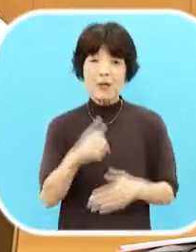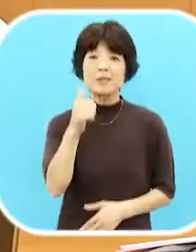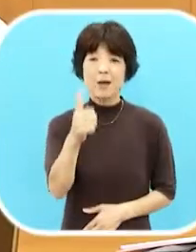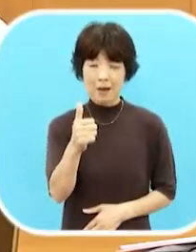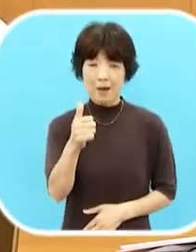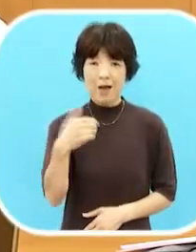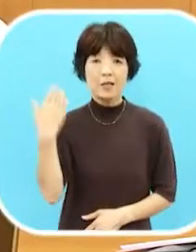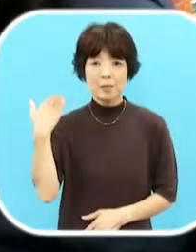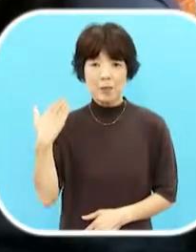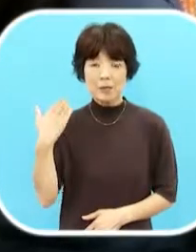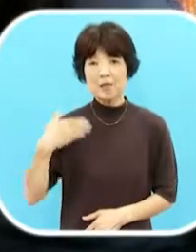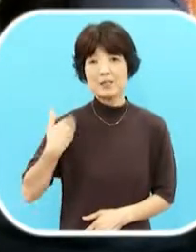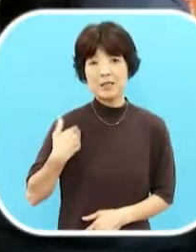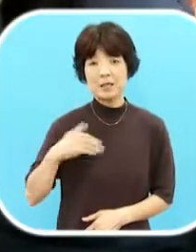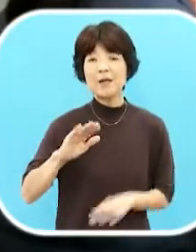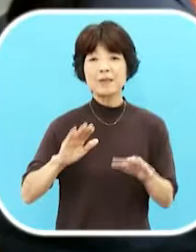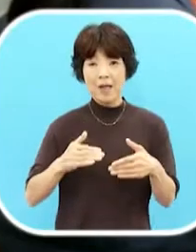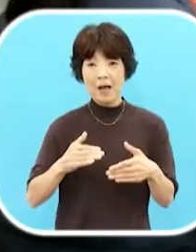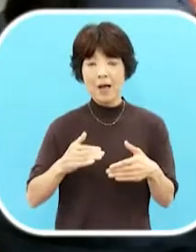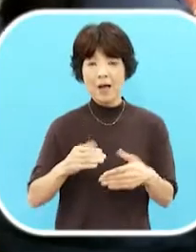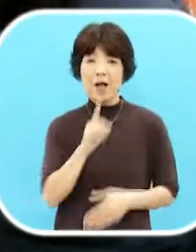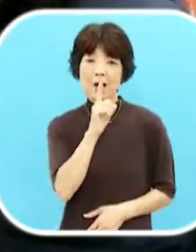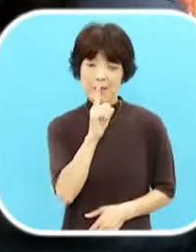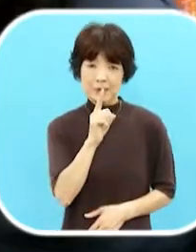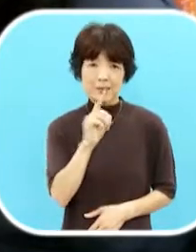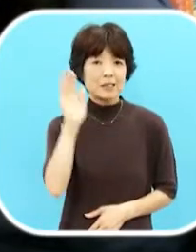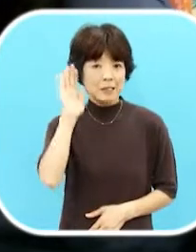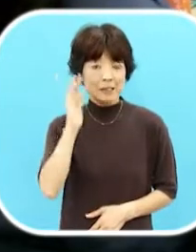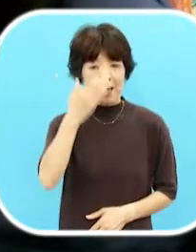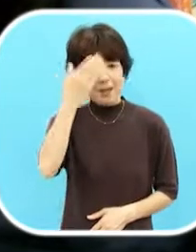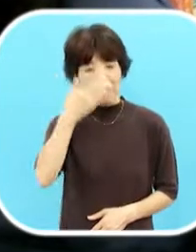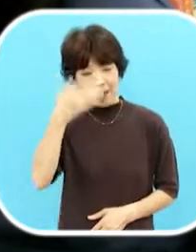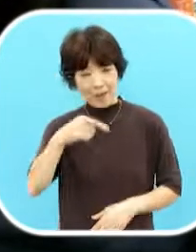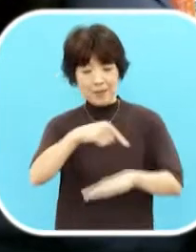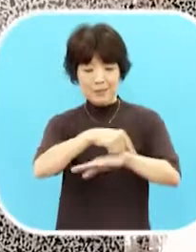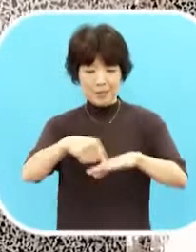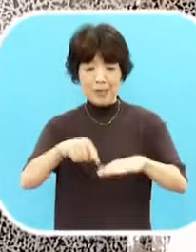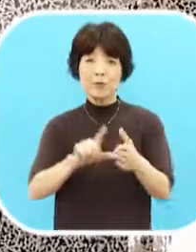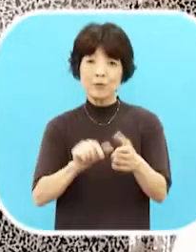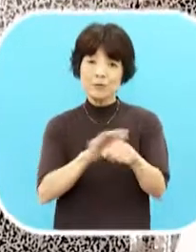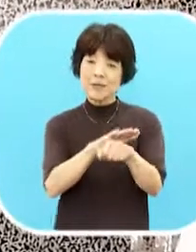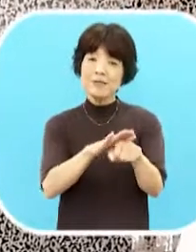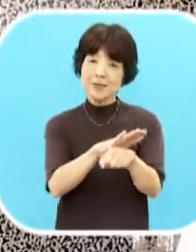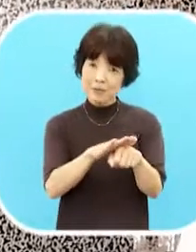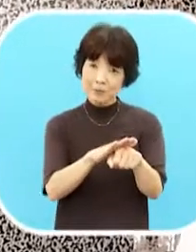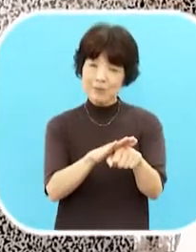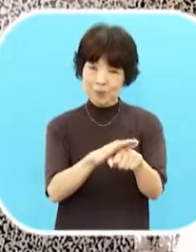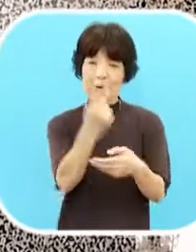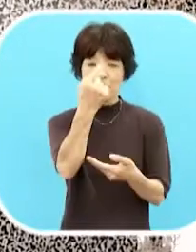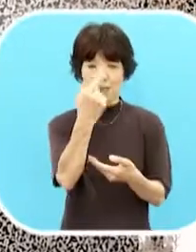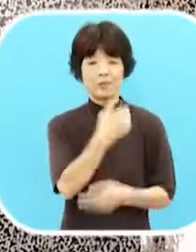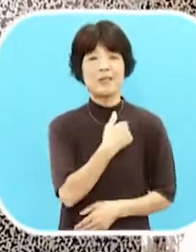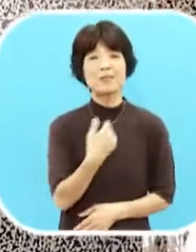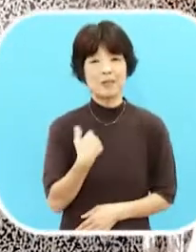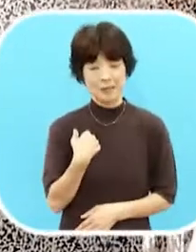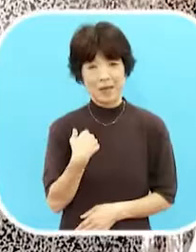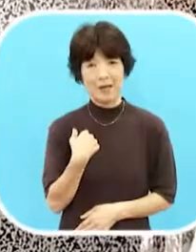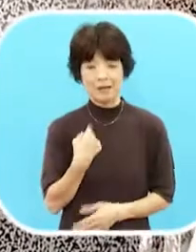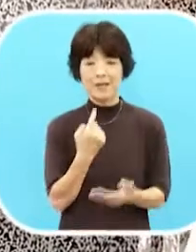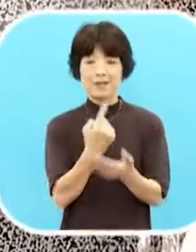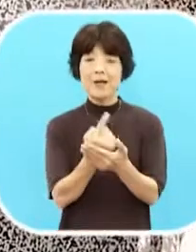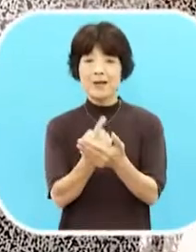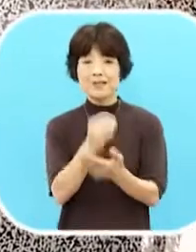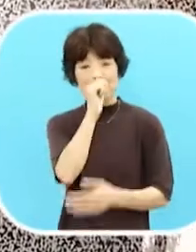から普段なかなか聞けないお話を聞いて、設計するときに大切なことを学ぶことができたので